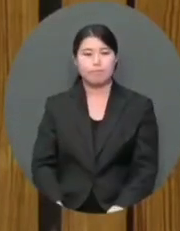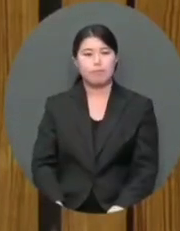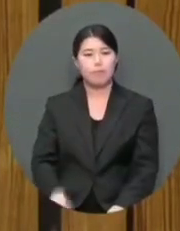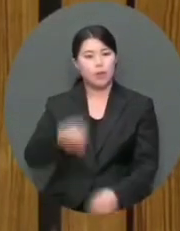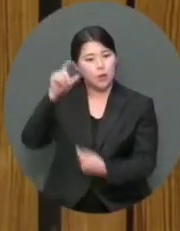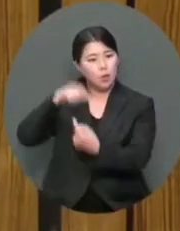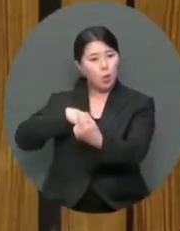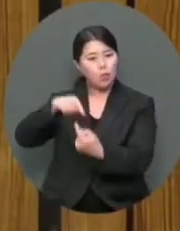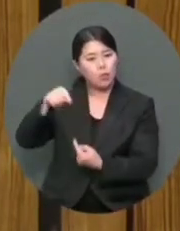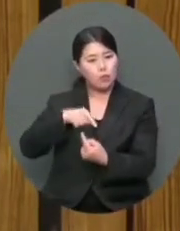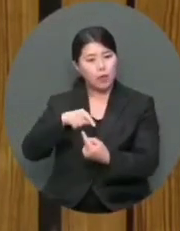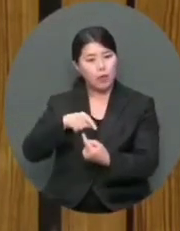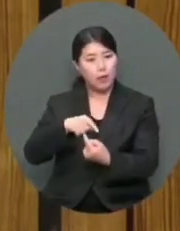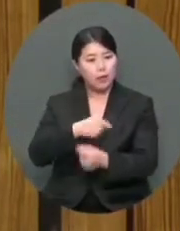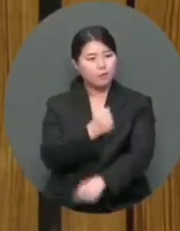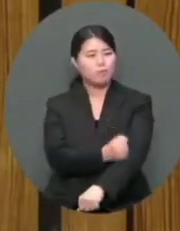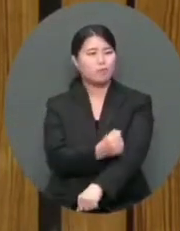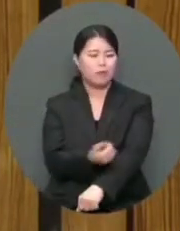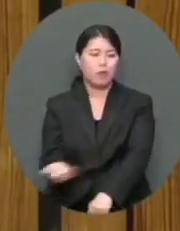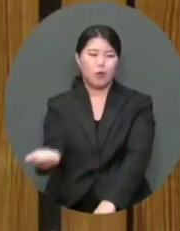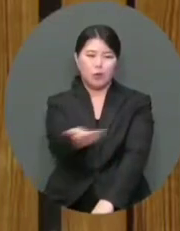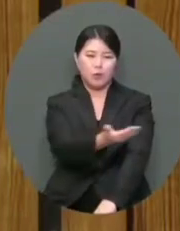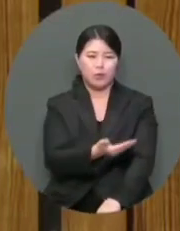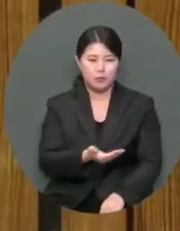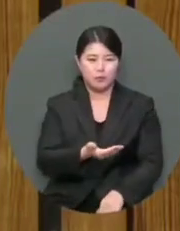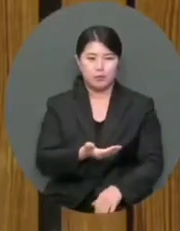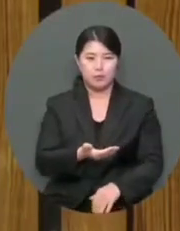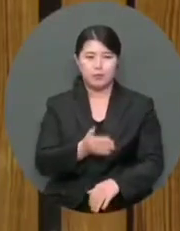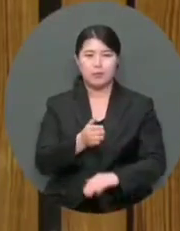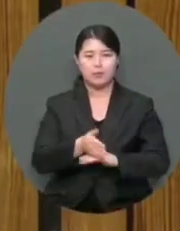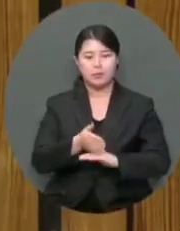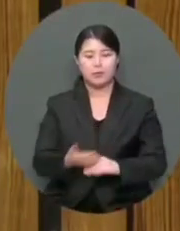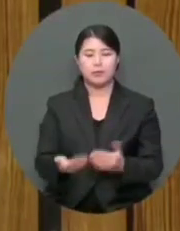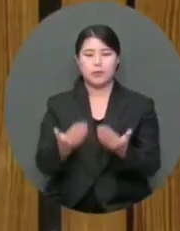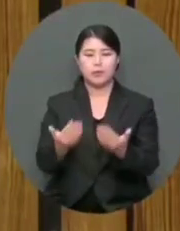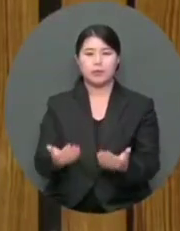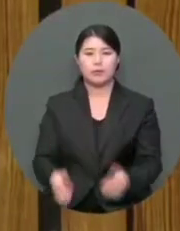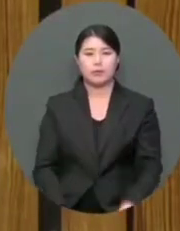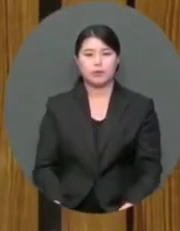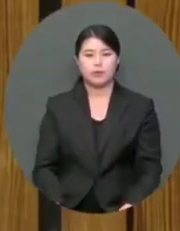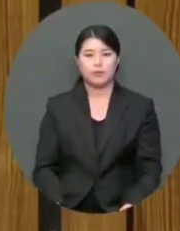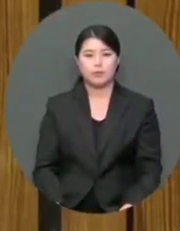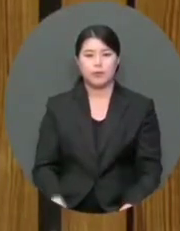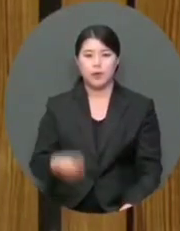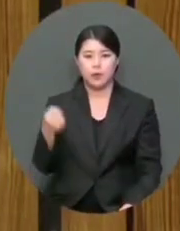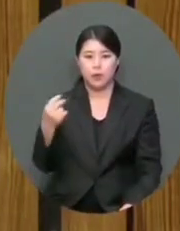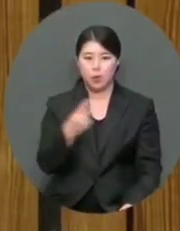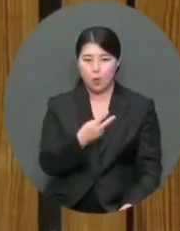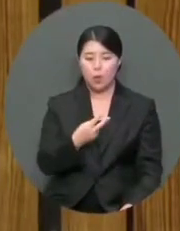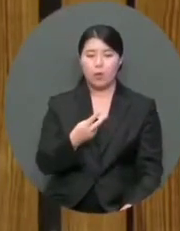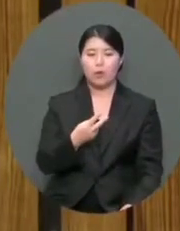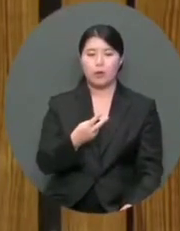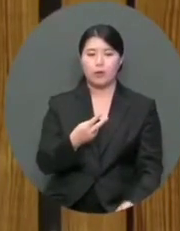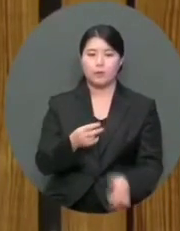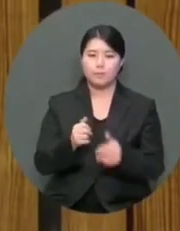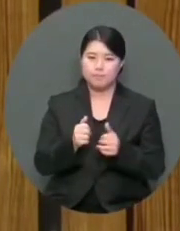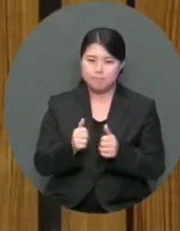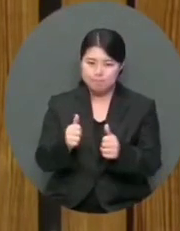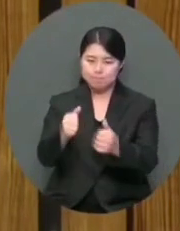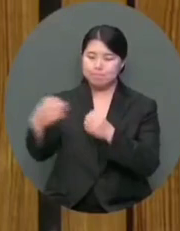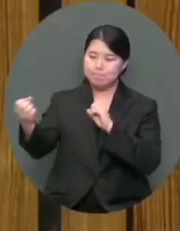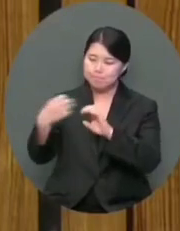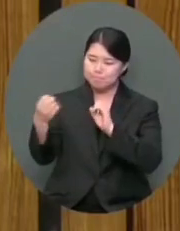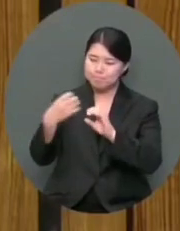인사청문회 임하시느라고 수고하신 여러 위원님들께 진심으로 감사의 말씀을 드립니다. 또한 성실한 자세로 답변을 임해